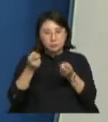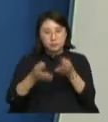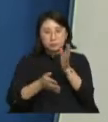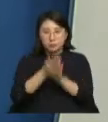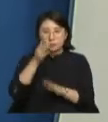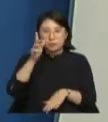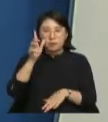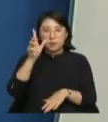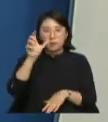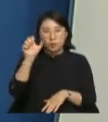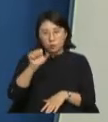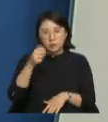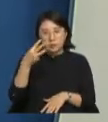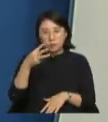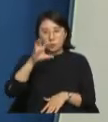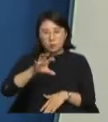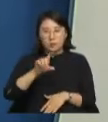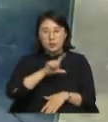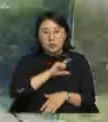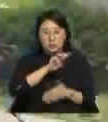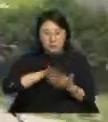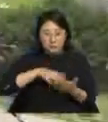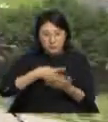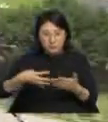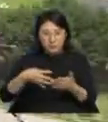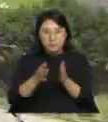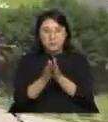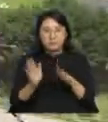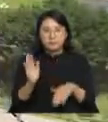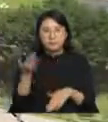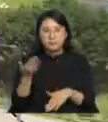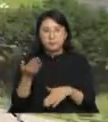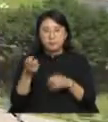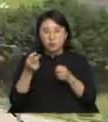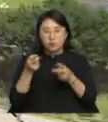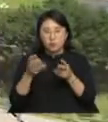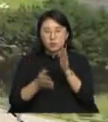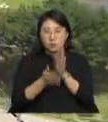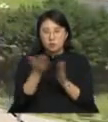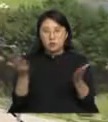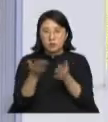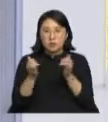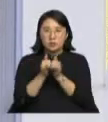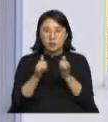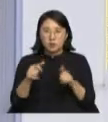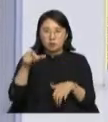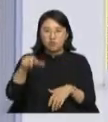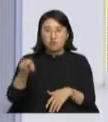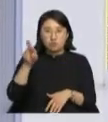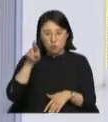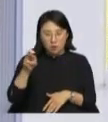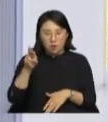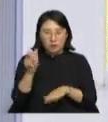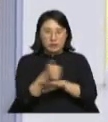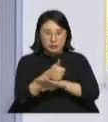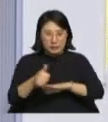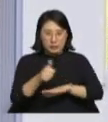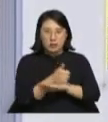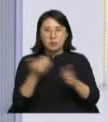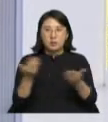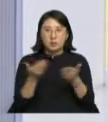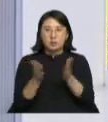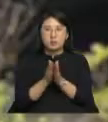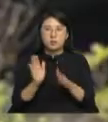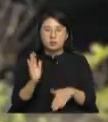53곳에 전자출입 명부가 도입됐습니다. 이에 따라 물류시설 종사자들은 QR로 출근 체크를 하고